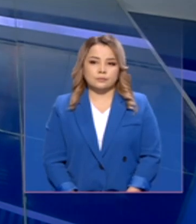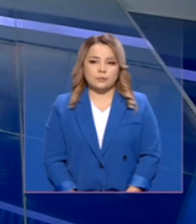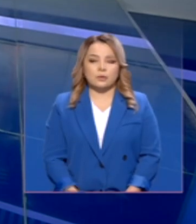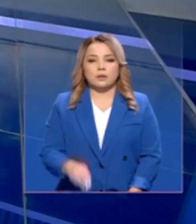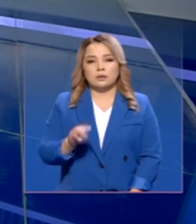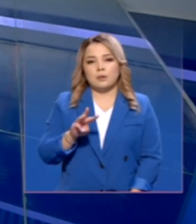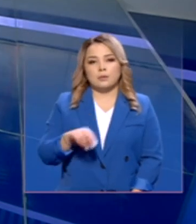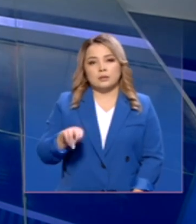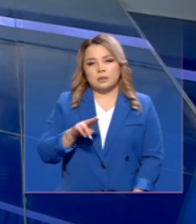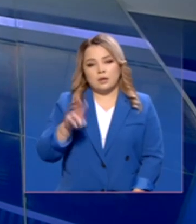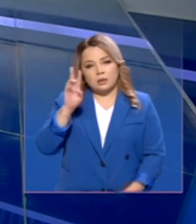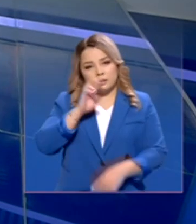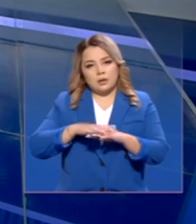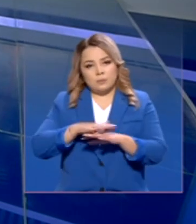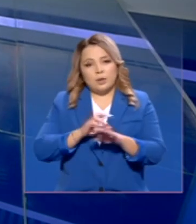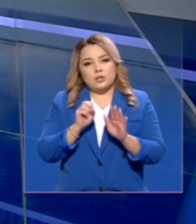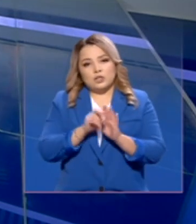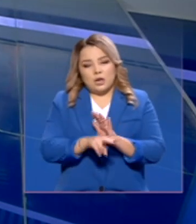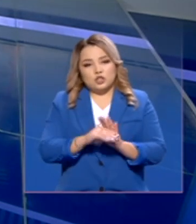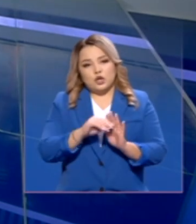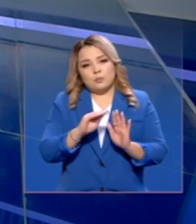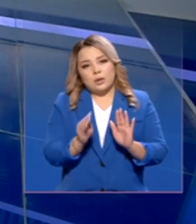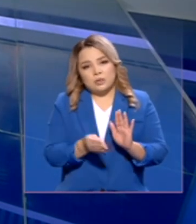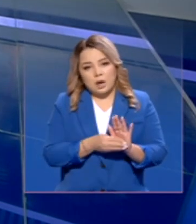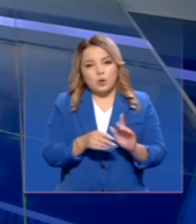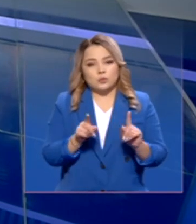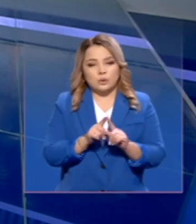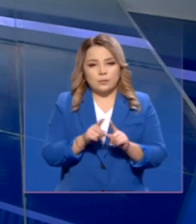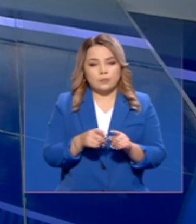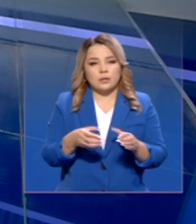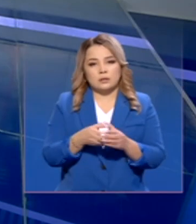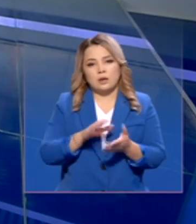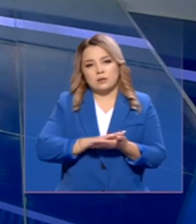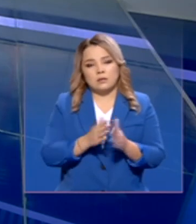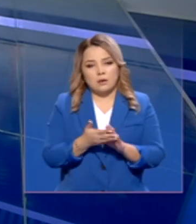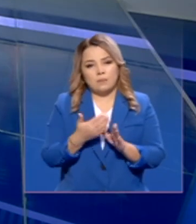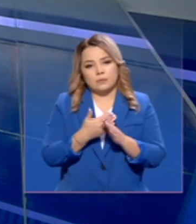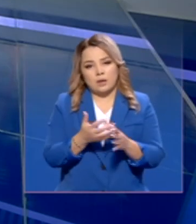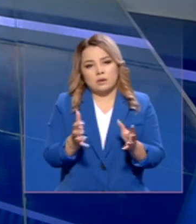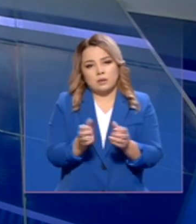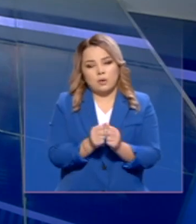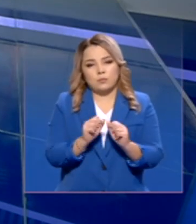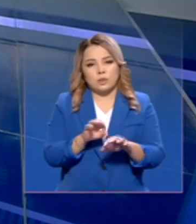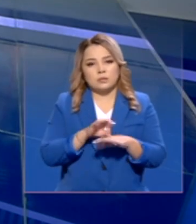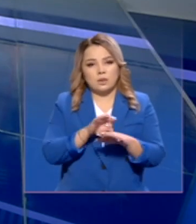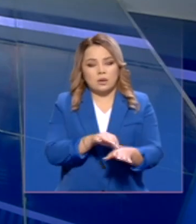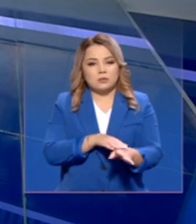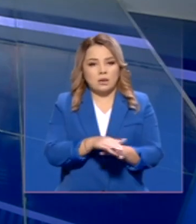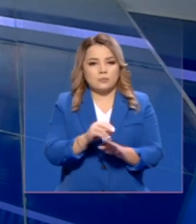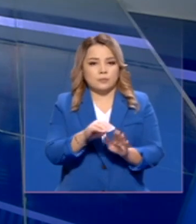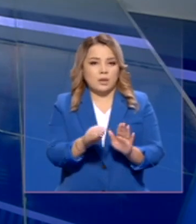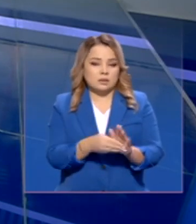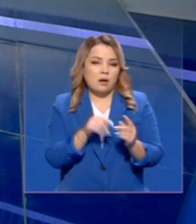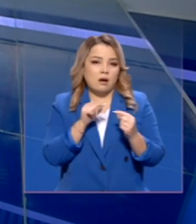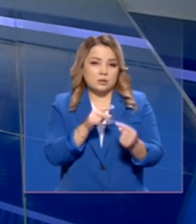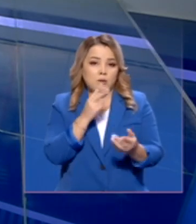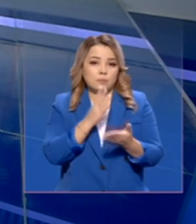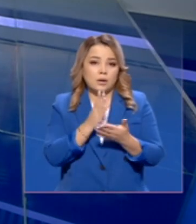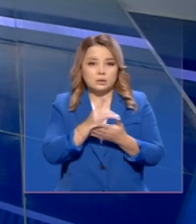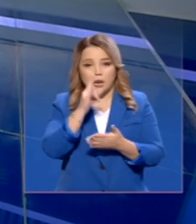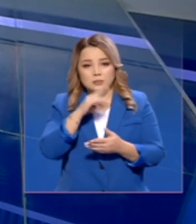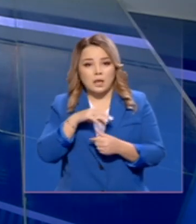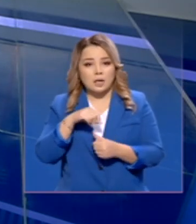Тымыд елдері бір-біріне қашқын жемқорларды экстрадициялау туралы келісті. Сыбайлас жемқорлыққа қарсы қызметтің хабарлауынша,